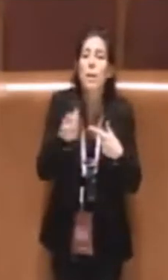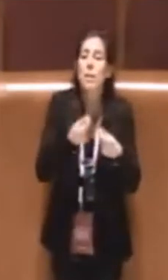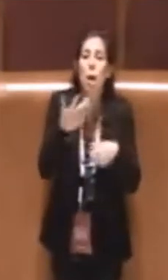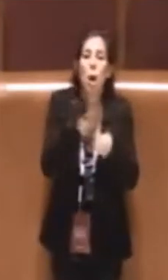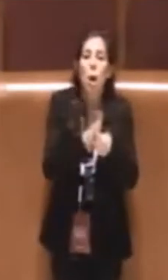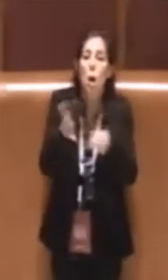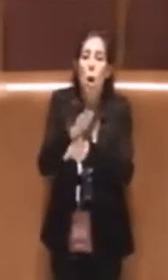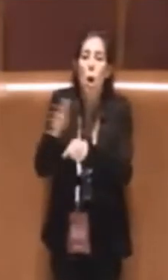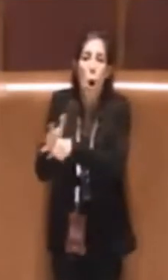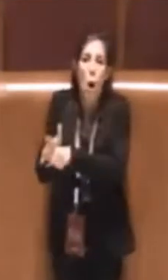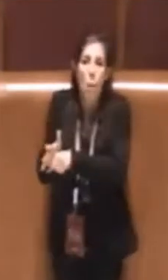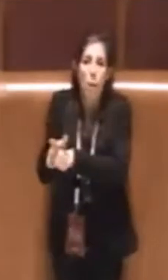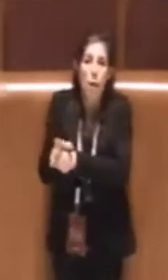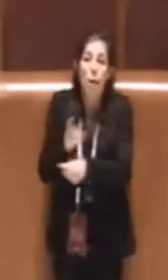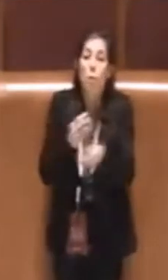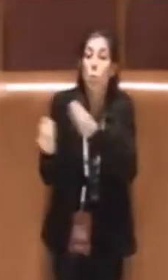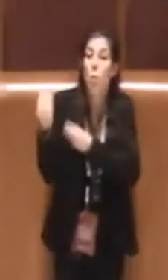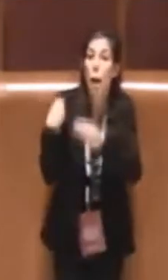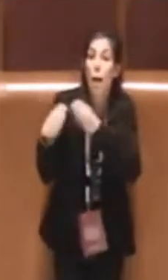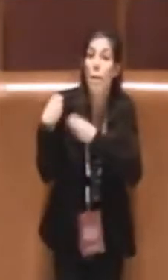richieste che arrivano